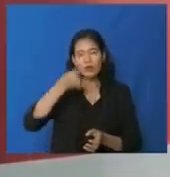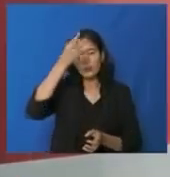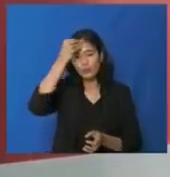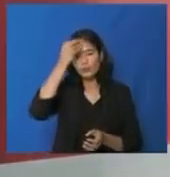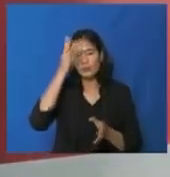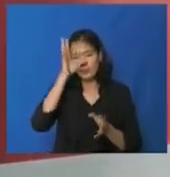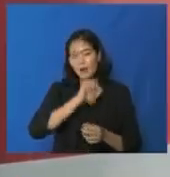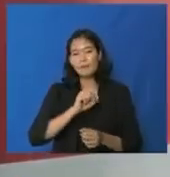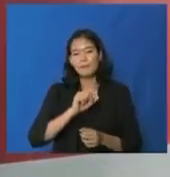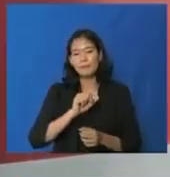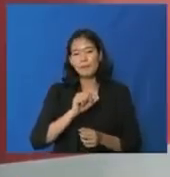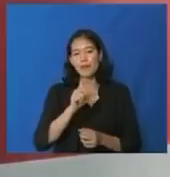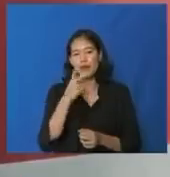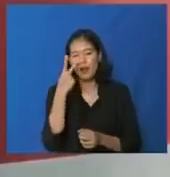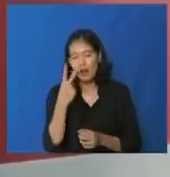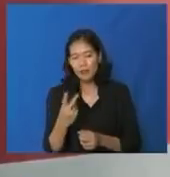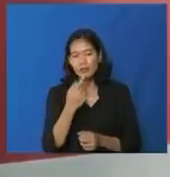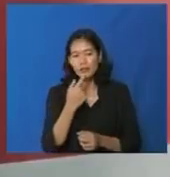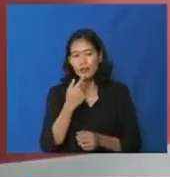dari segi pengorganisasian